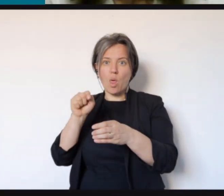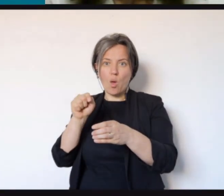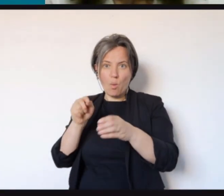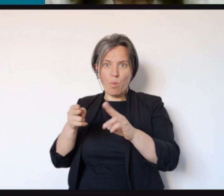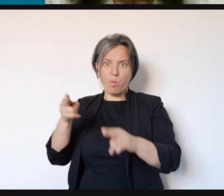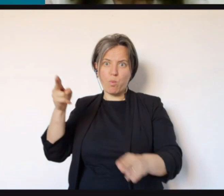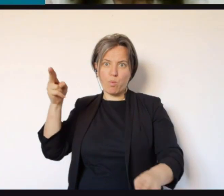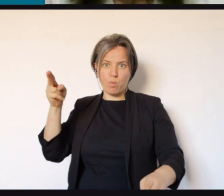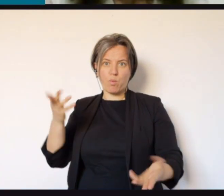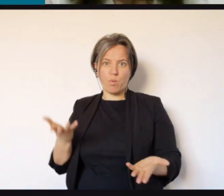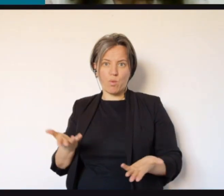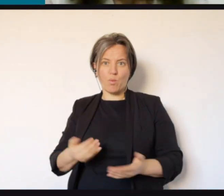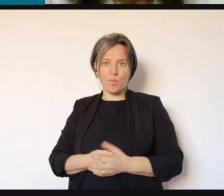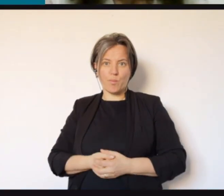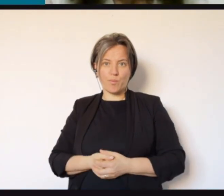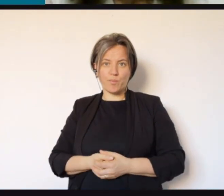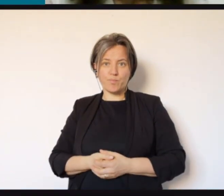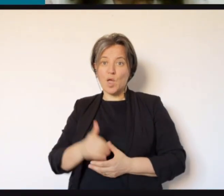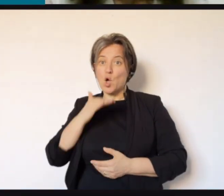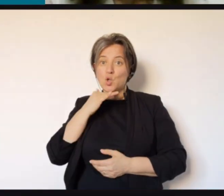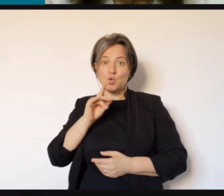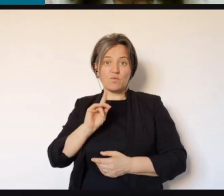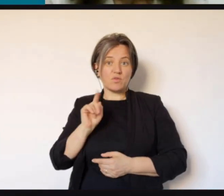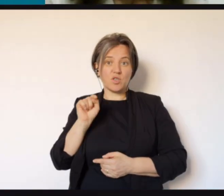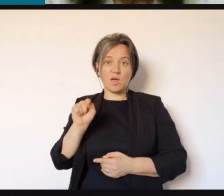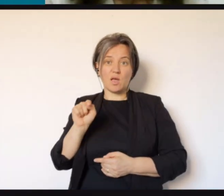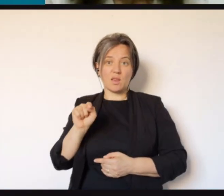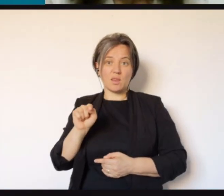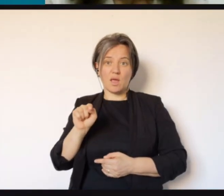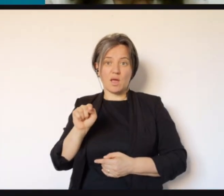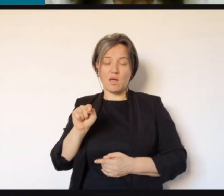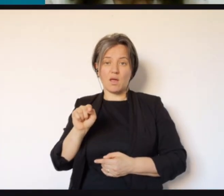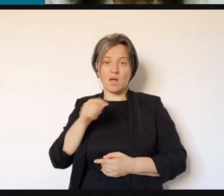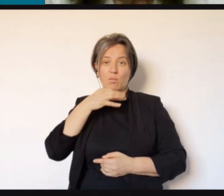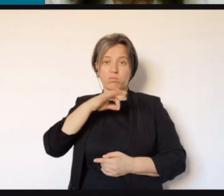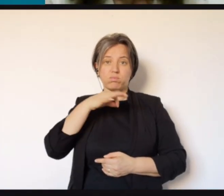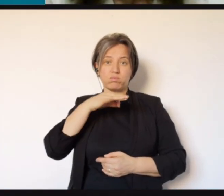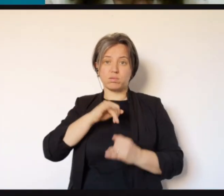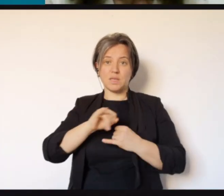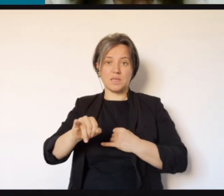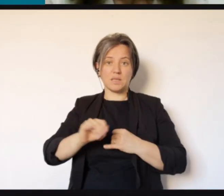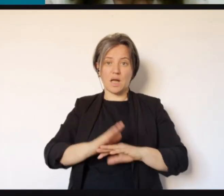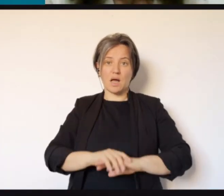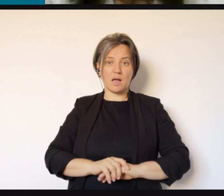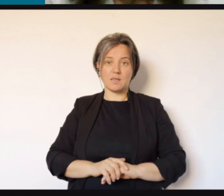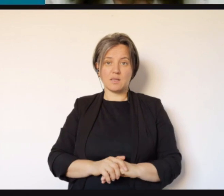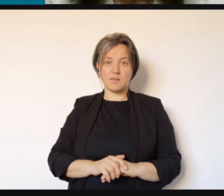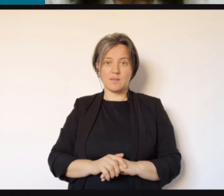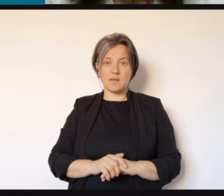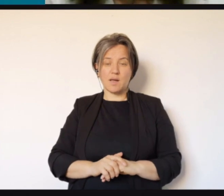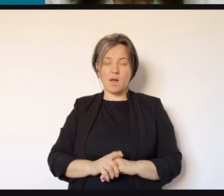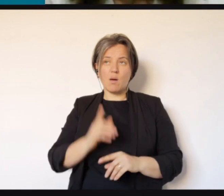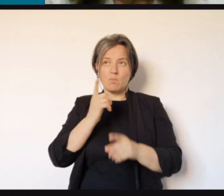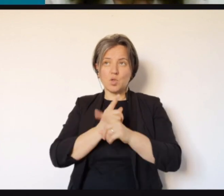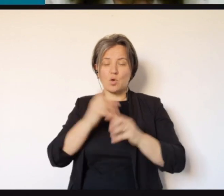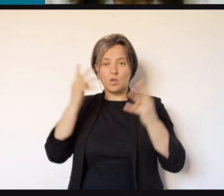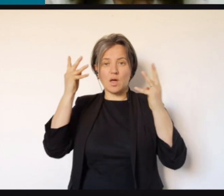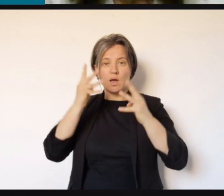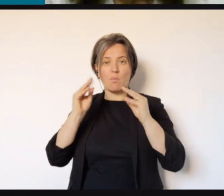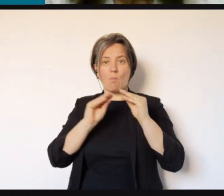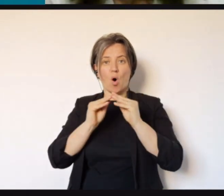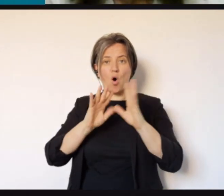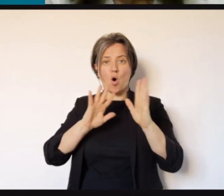potrebbe essere qualcosa di più. Però non basta questo. Ci deve essere anche un altro modo